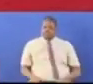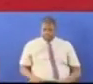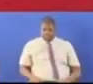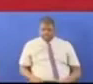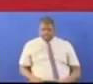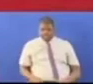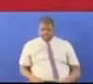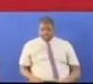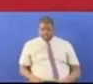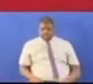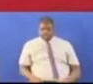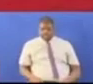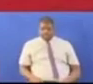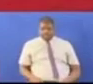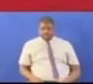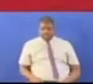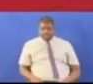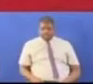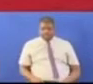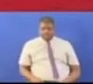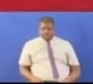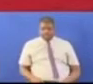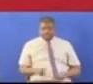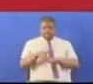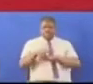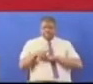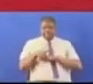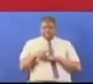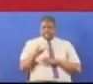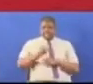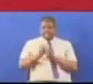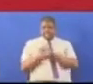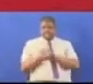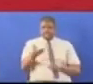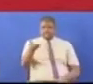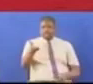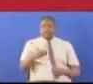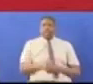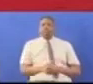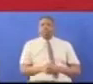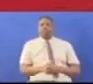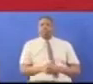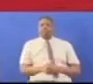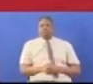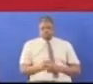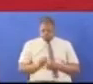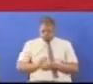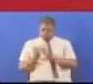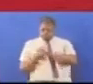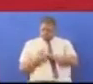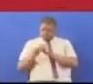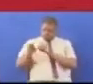inasema incorporation of the provisions of the treaty into our laws, yani kubadilisha